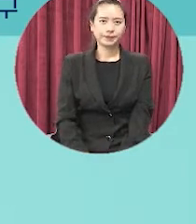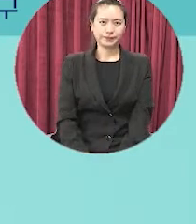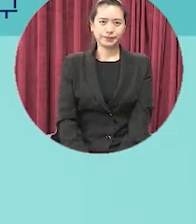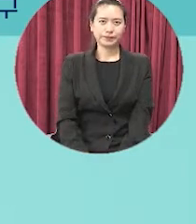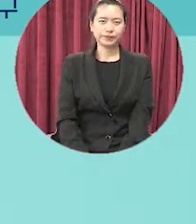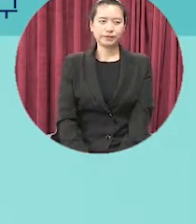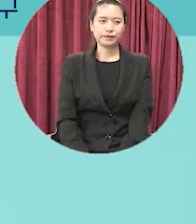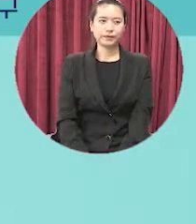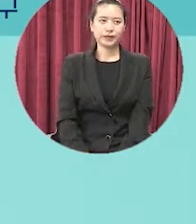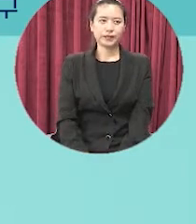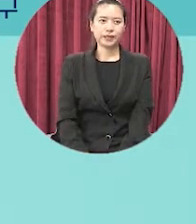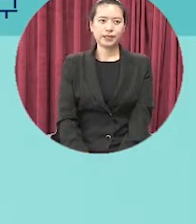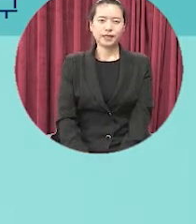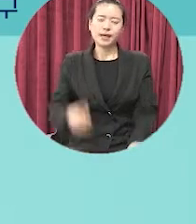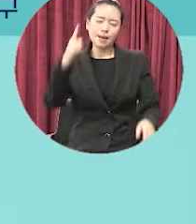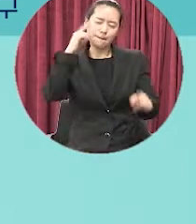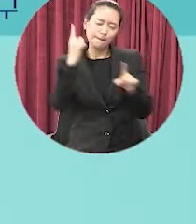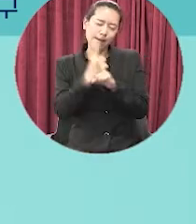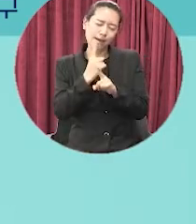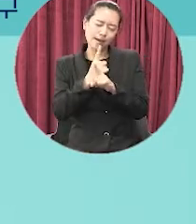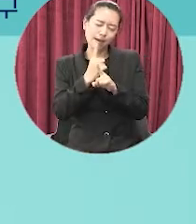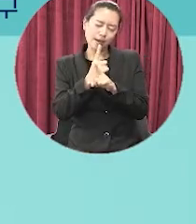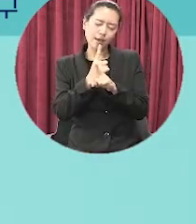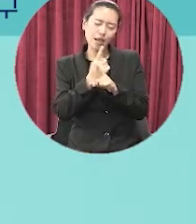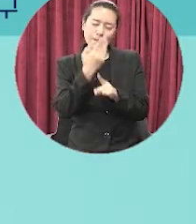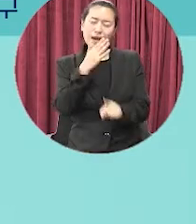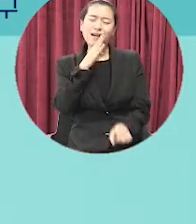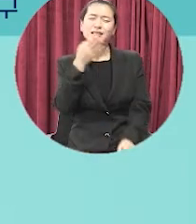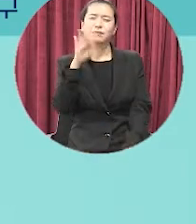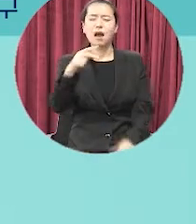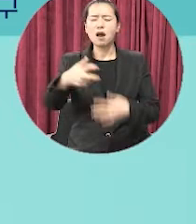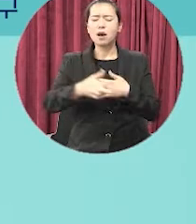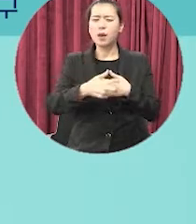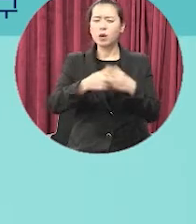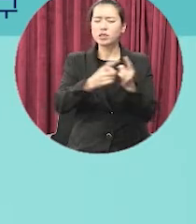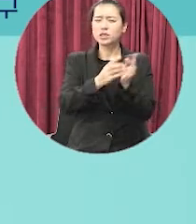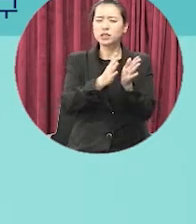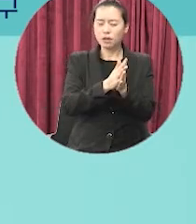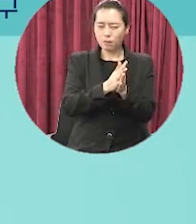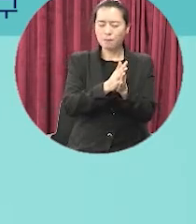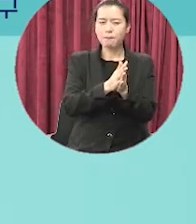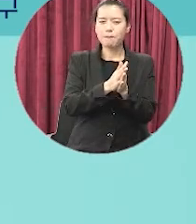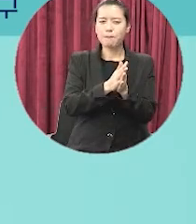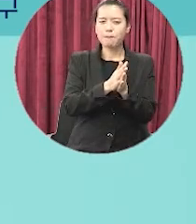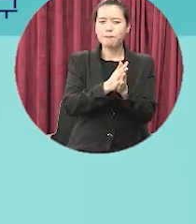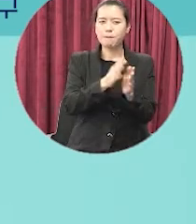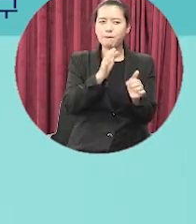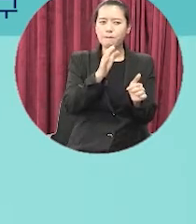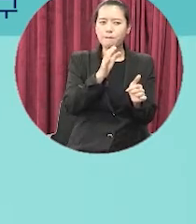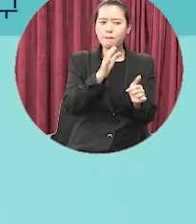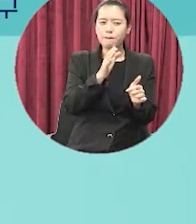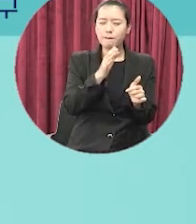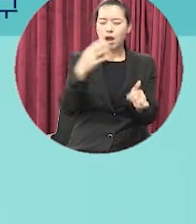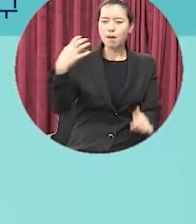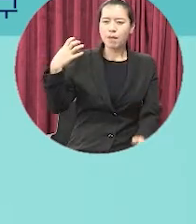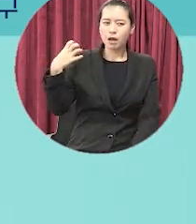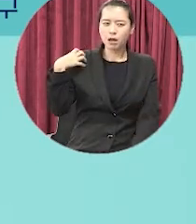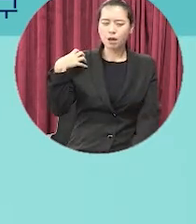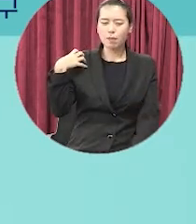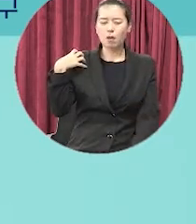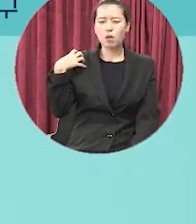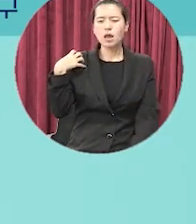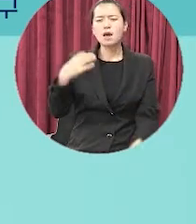이제 그 데일리 까지 할 수 있는데 병원 딴 에서 이걸 하려고 하면 이제 뭐 오라클의 곤 데이트가 찌른 굉장히 비싼 고가의